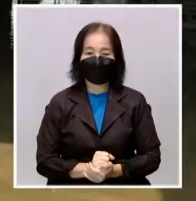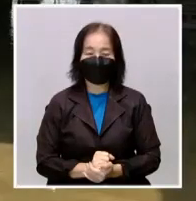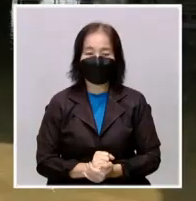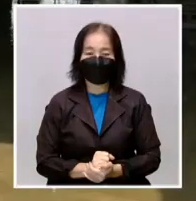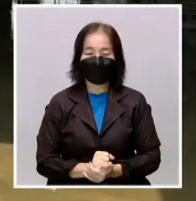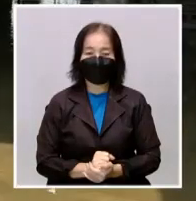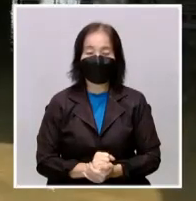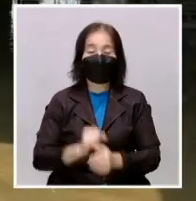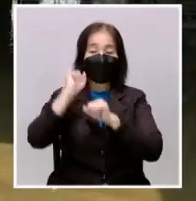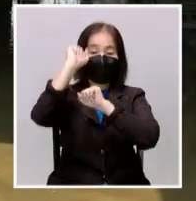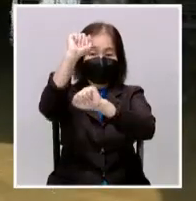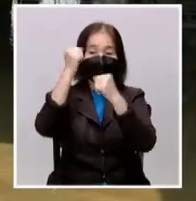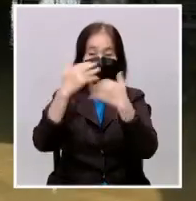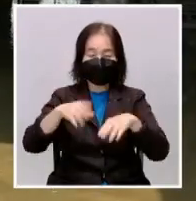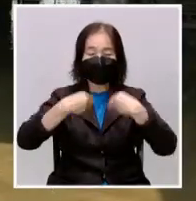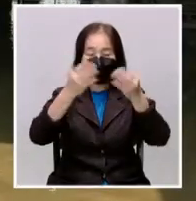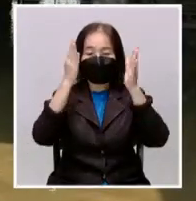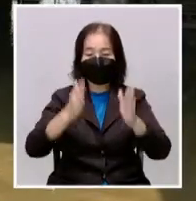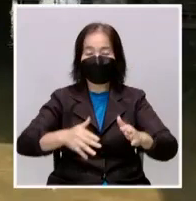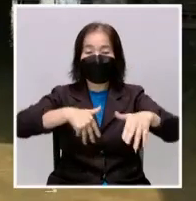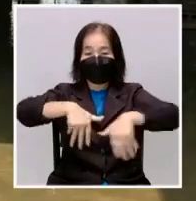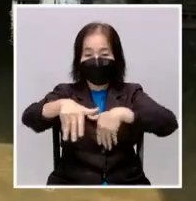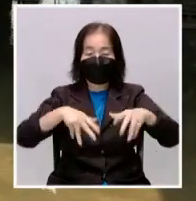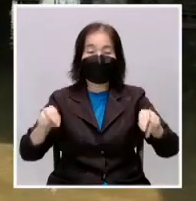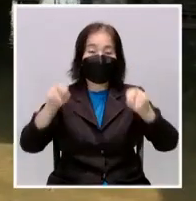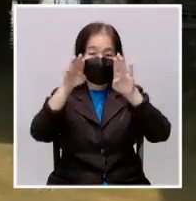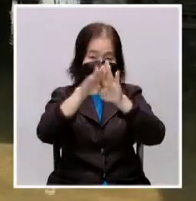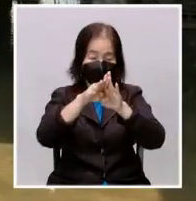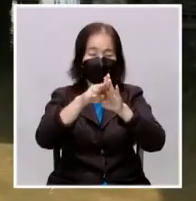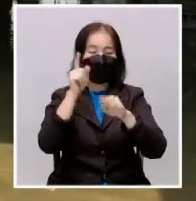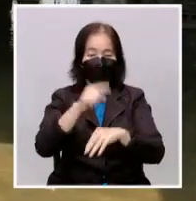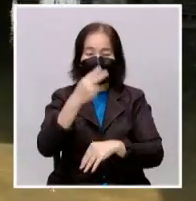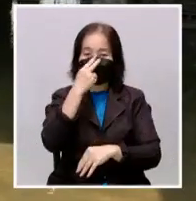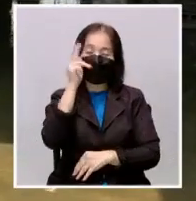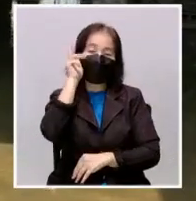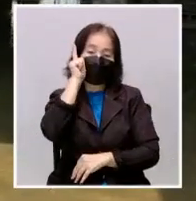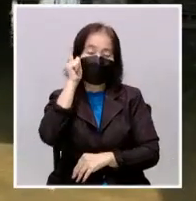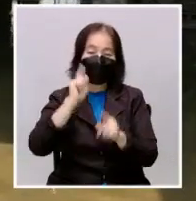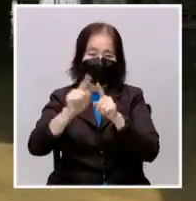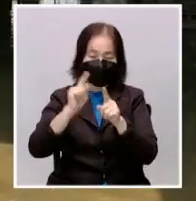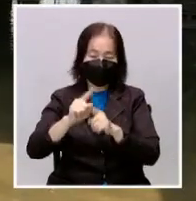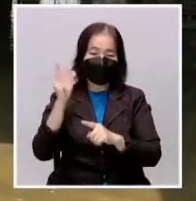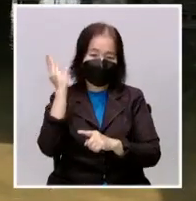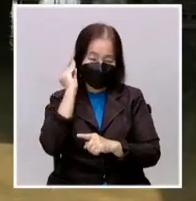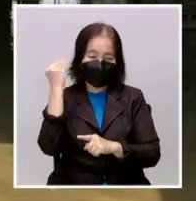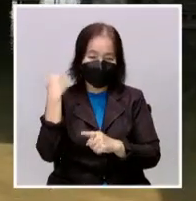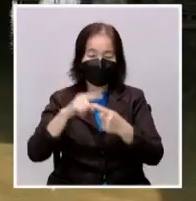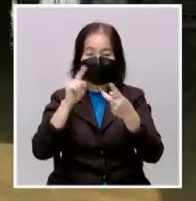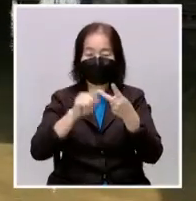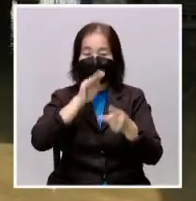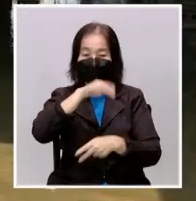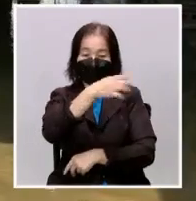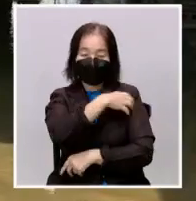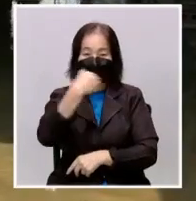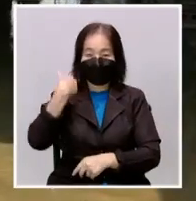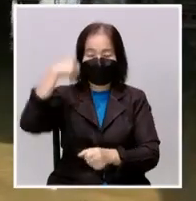นอกจากประกาศให้ชาวอำเภอบางเลนจังหวัดนครปฐมนะคะติดตามสถานการณ์อย่างใกล้ชิดแล้วค่ะทางเทศบาลยังได้มีการ